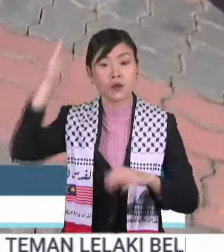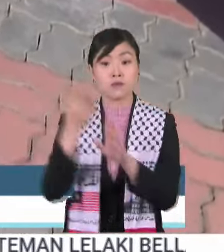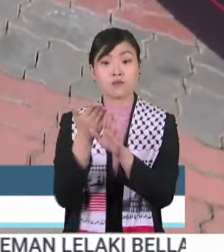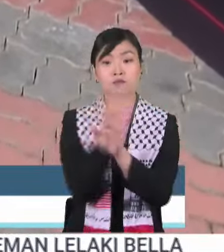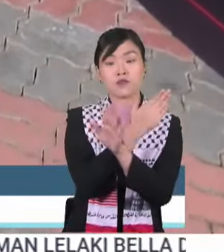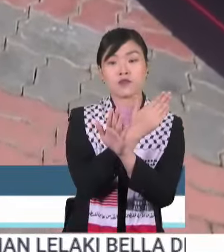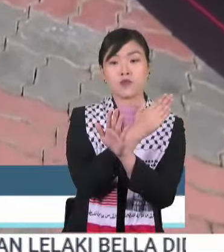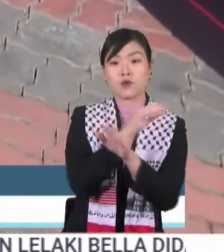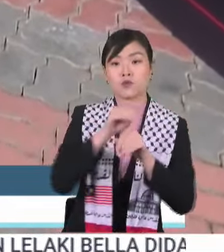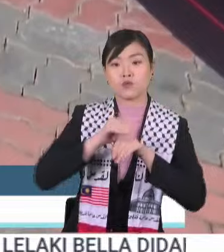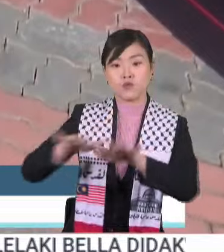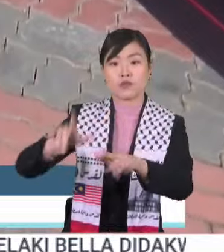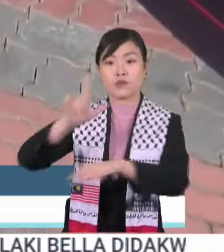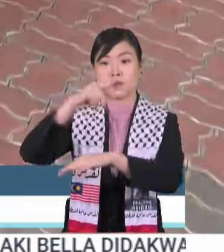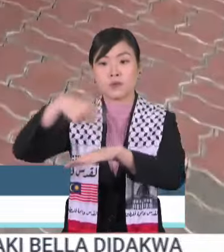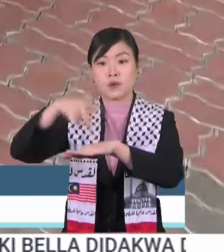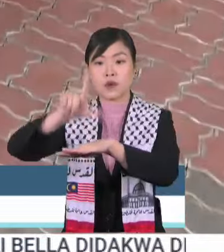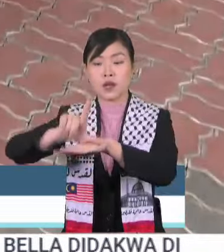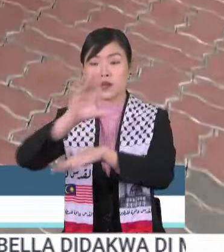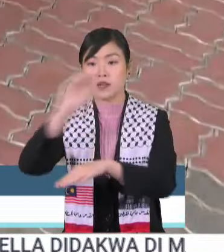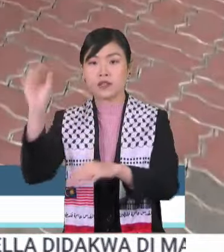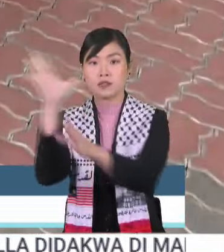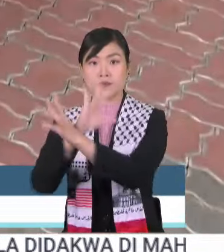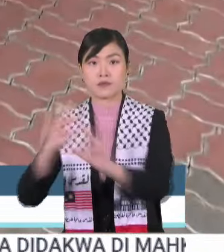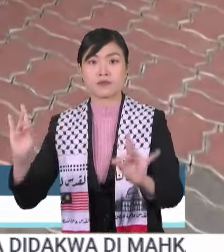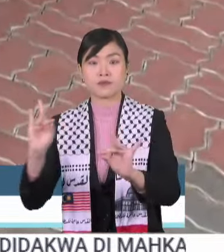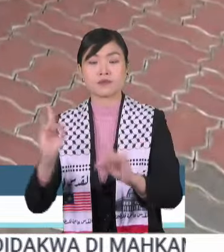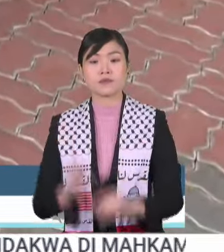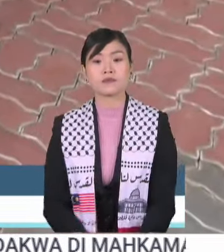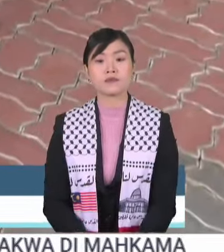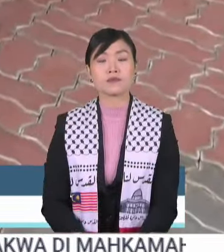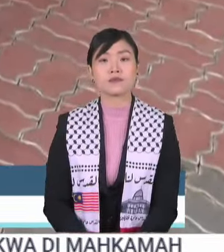diperluas ke Langkawi dan Sarawak